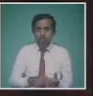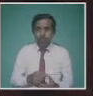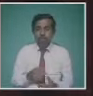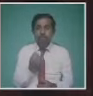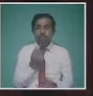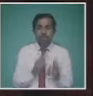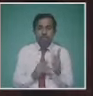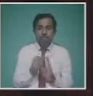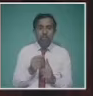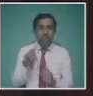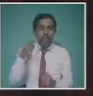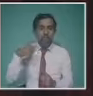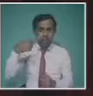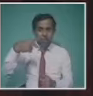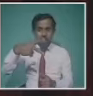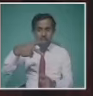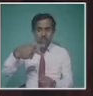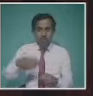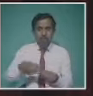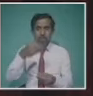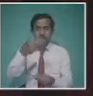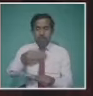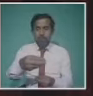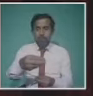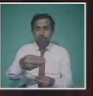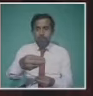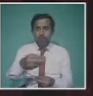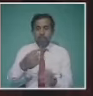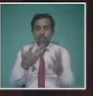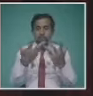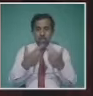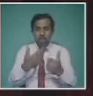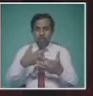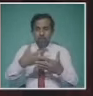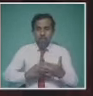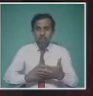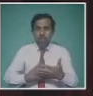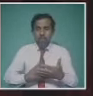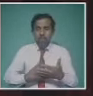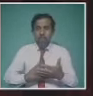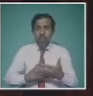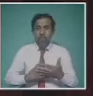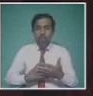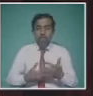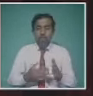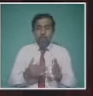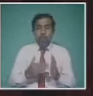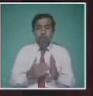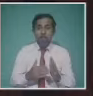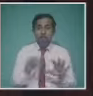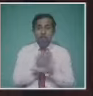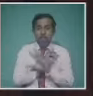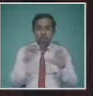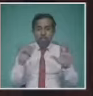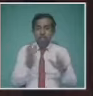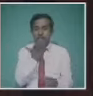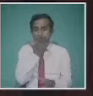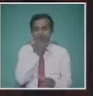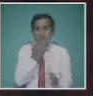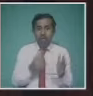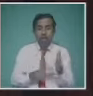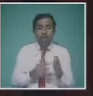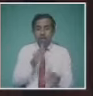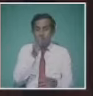මුදල් අමාත්‍යතුමා හිටන් ඉද්ද මං හිතන්නේ ඉදිරිපත් කරා මේකේ විග්‍රහණ වාර්තාව ඒ බිලියන් 16ක් වෙච්ච ඒ සීනිපදු